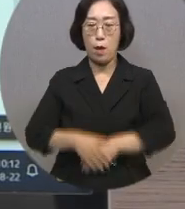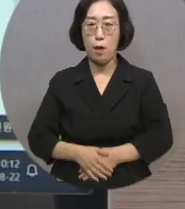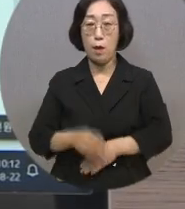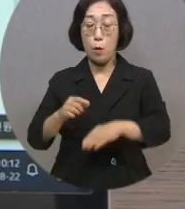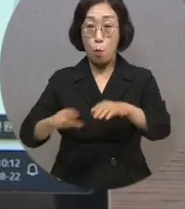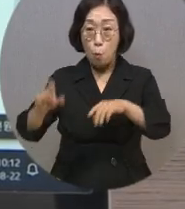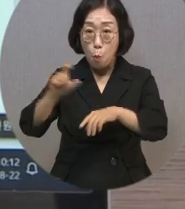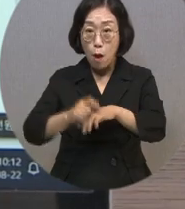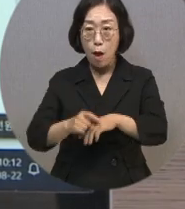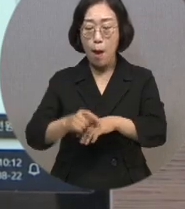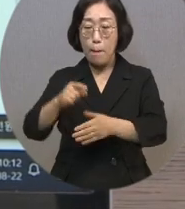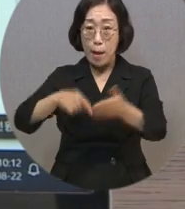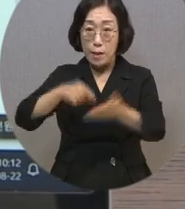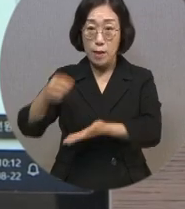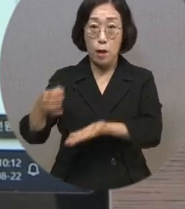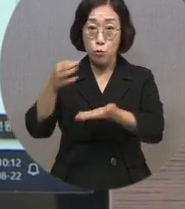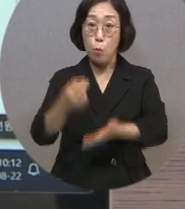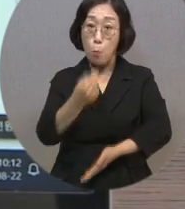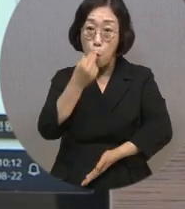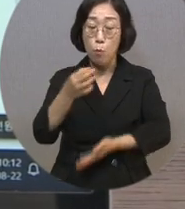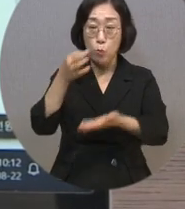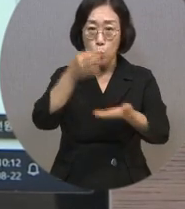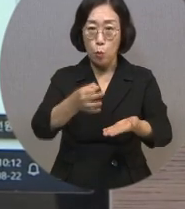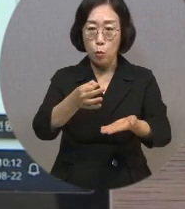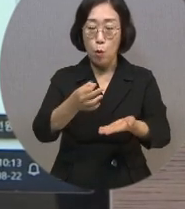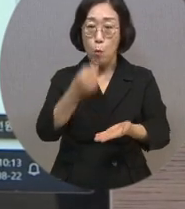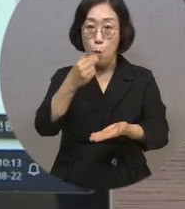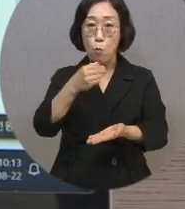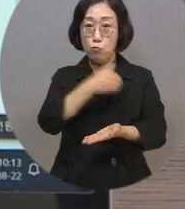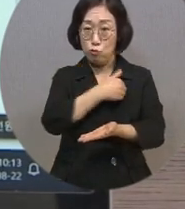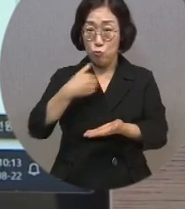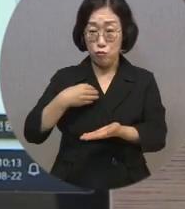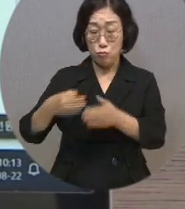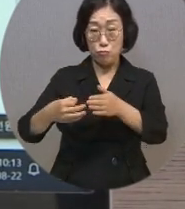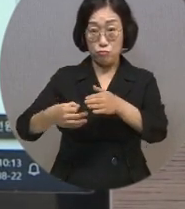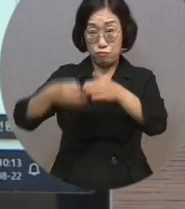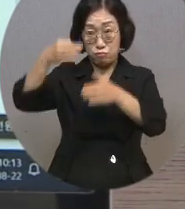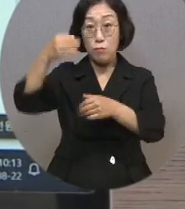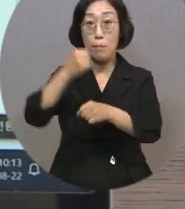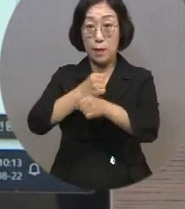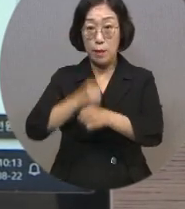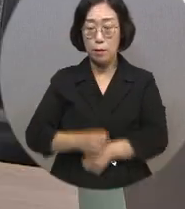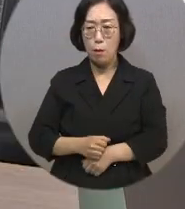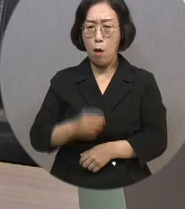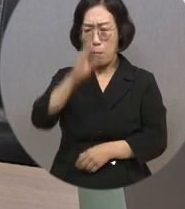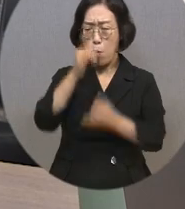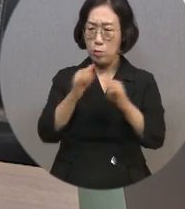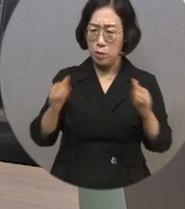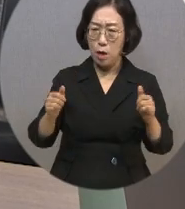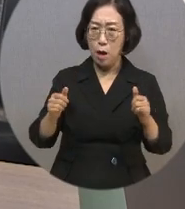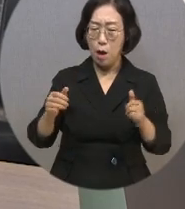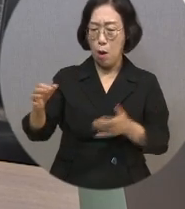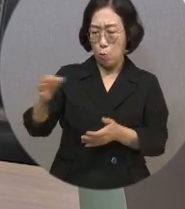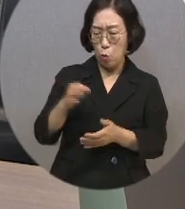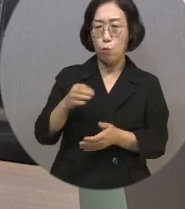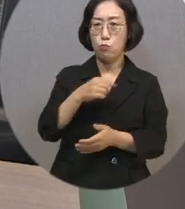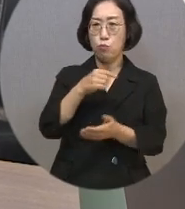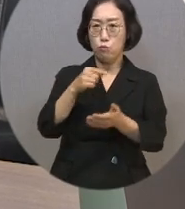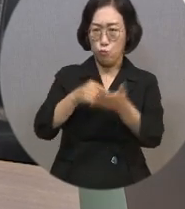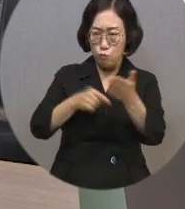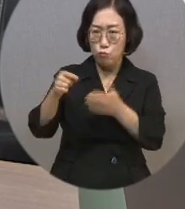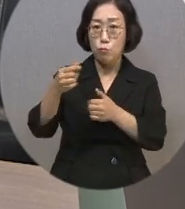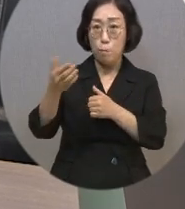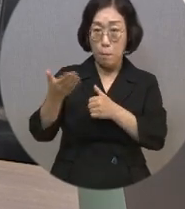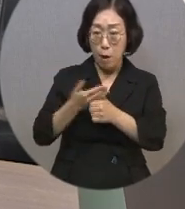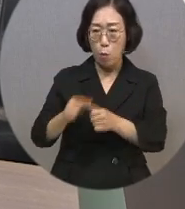밖에도 배상보험료 지원, 보험 공제 확충을 추진해 환자는 신속하고 충분히 보상받게 하고 의료기관의